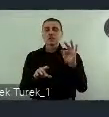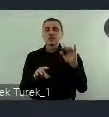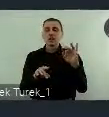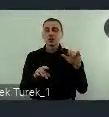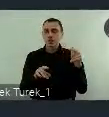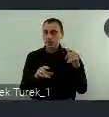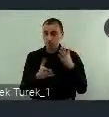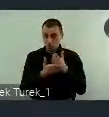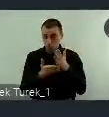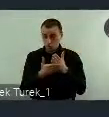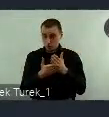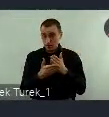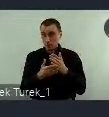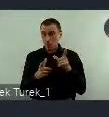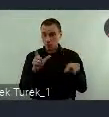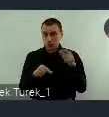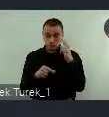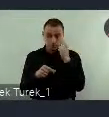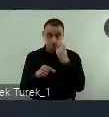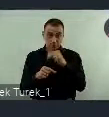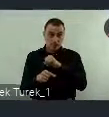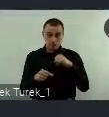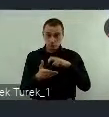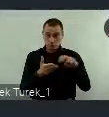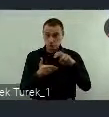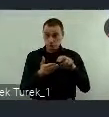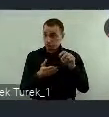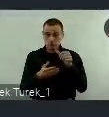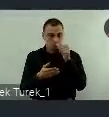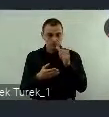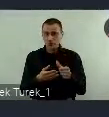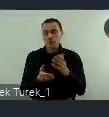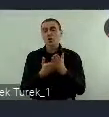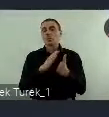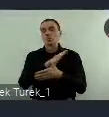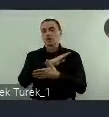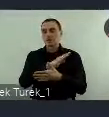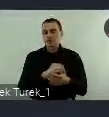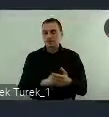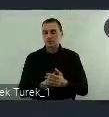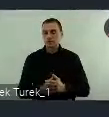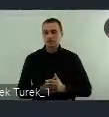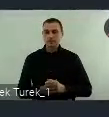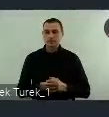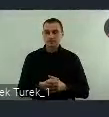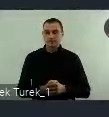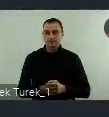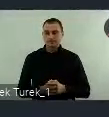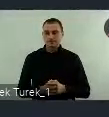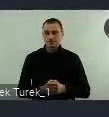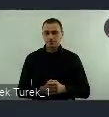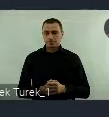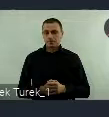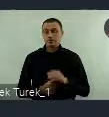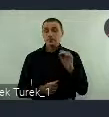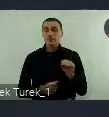podtynku będzie to wspierała ale na pewno nie rozwiąże w całości jeszcze jedna rzecz której się przewija na przykład podczas rozmów z